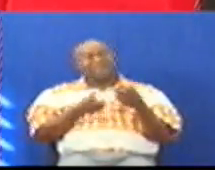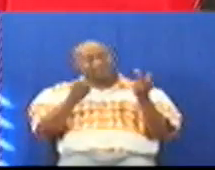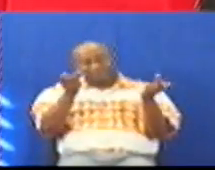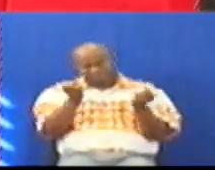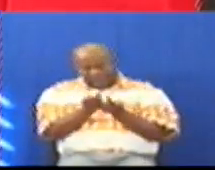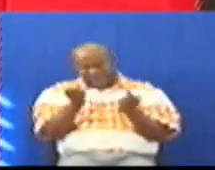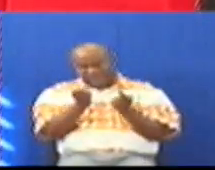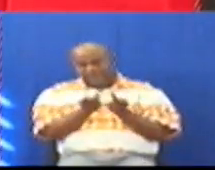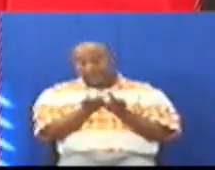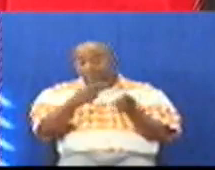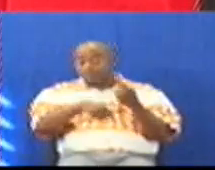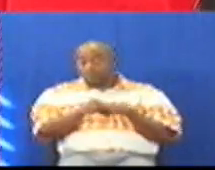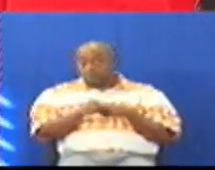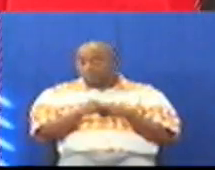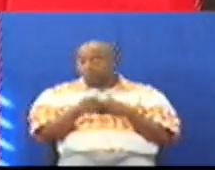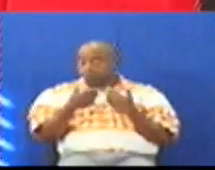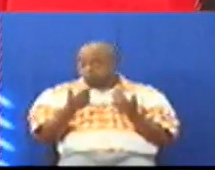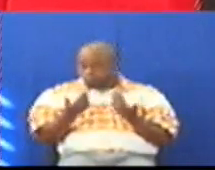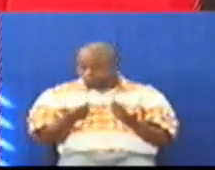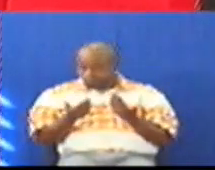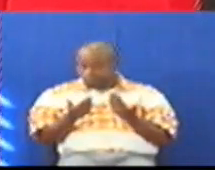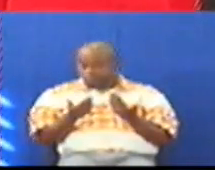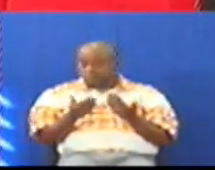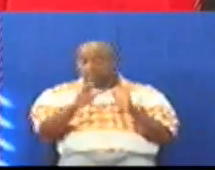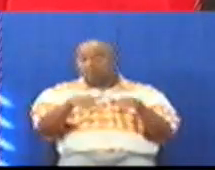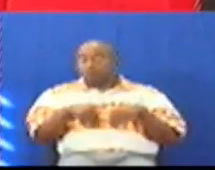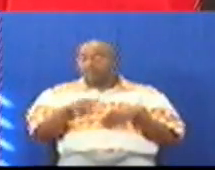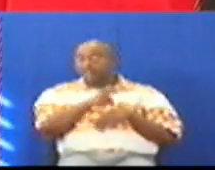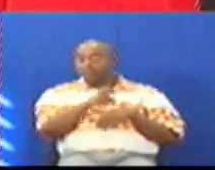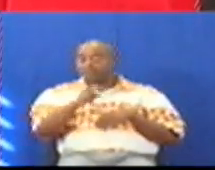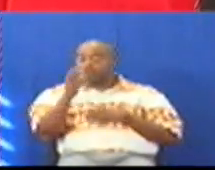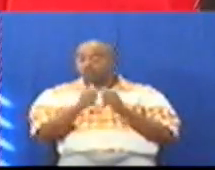kwamba katika bunge la 2015 mpaka sasa karibuni